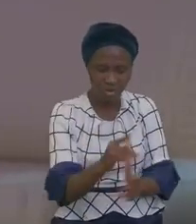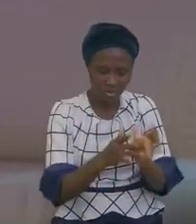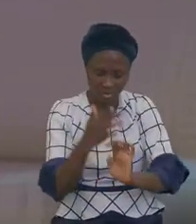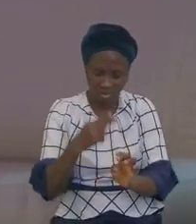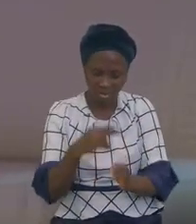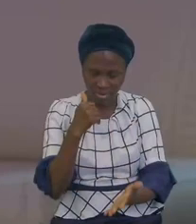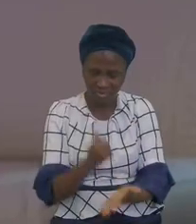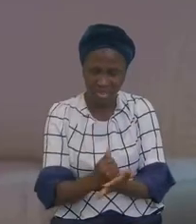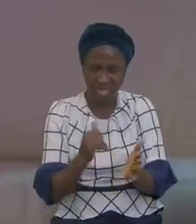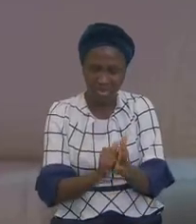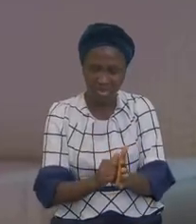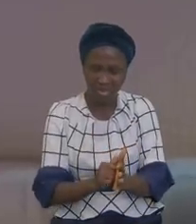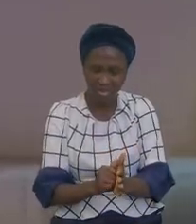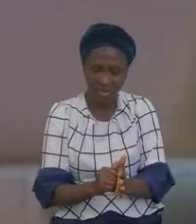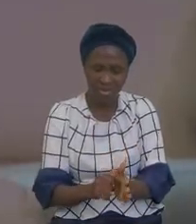fatigués